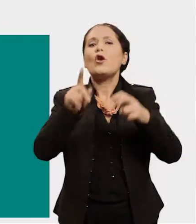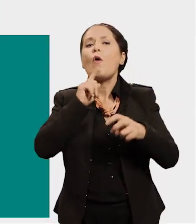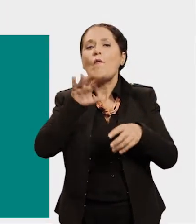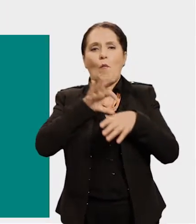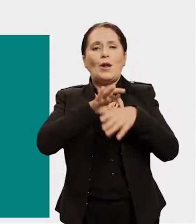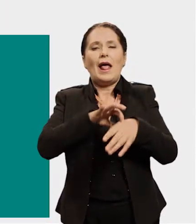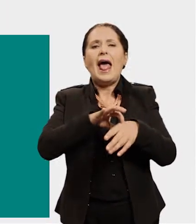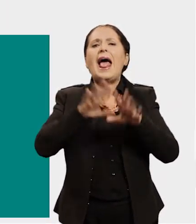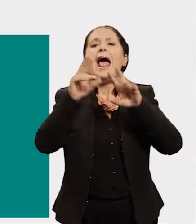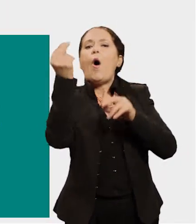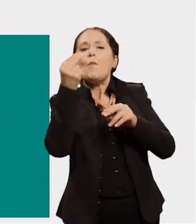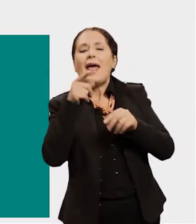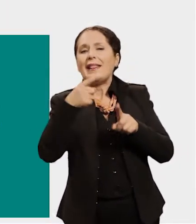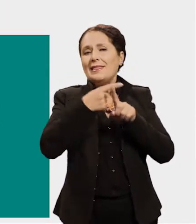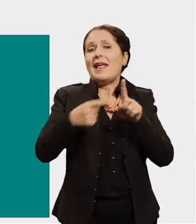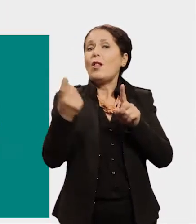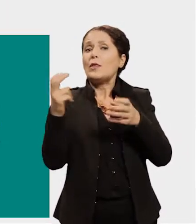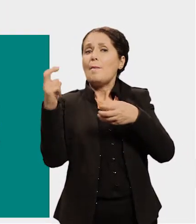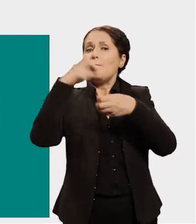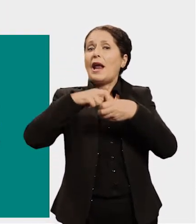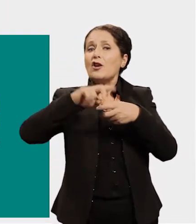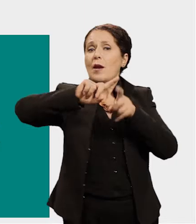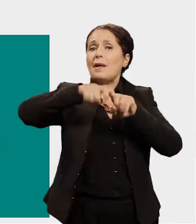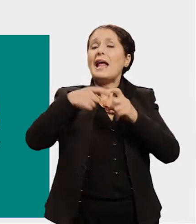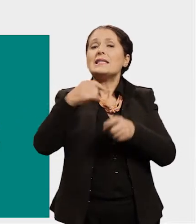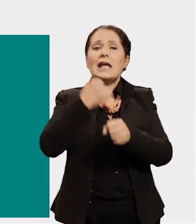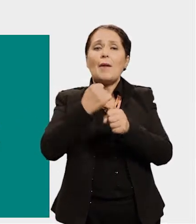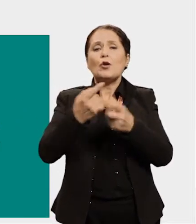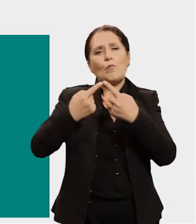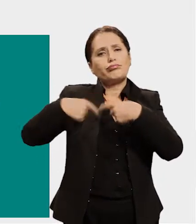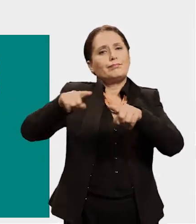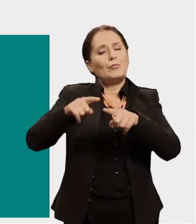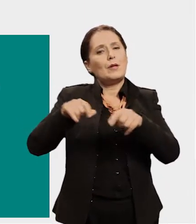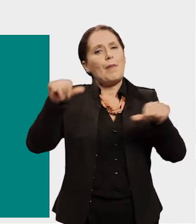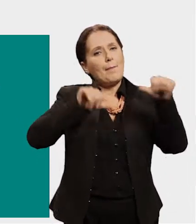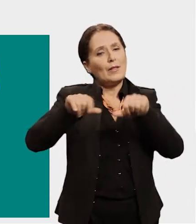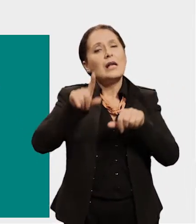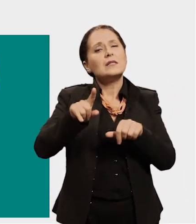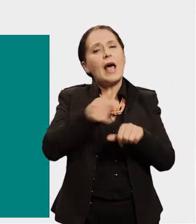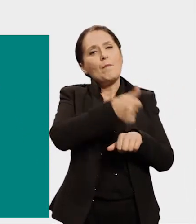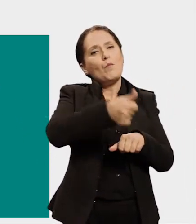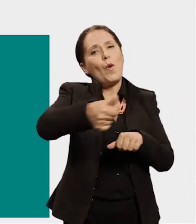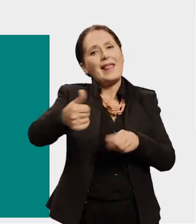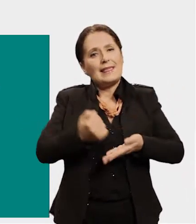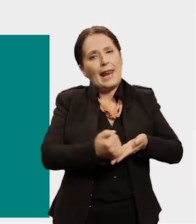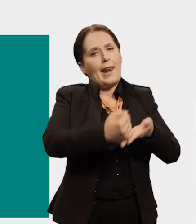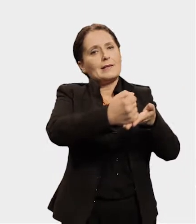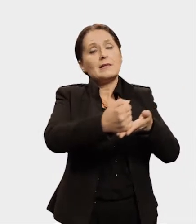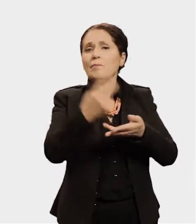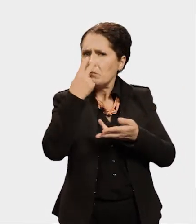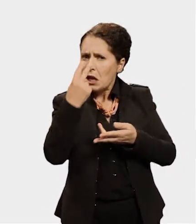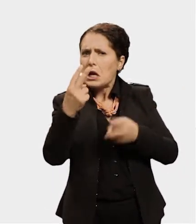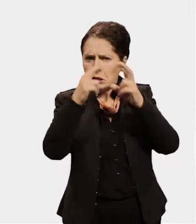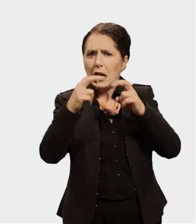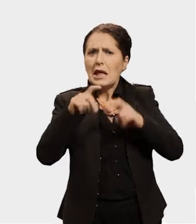очекуваме преку форматот «Контакт». Одиме понатаму. Со претискање на логото «Горе десно» одиме